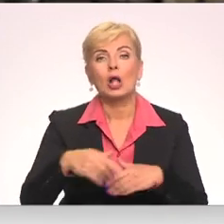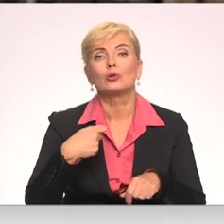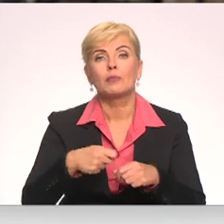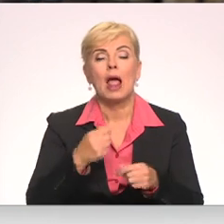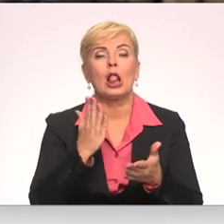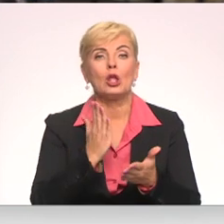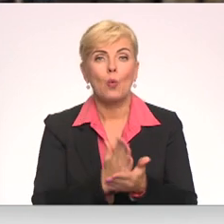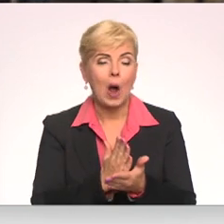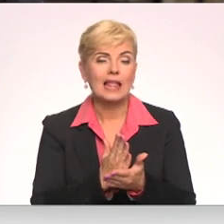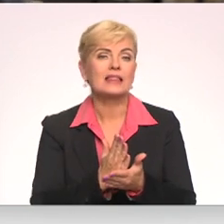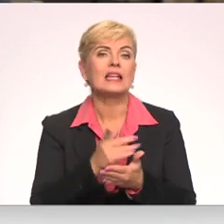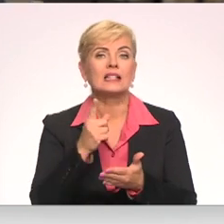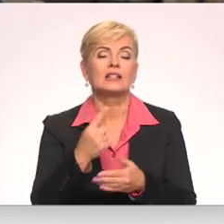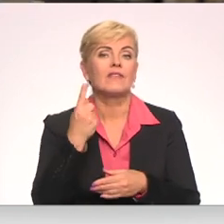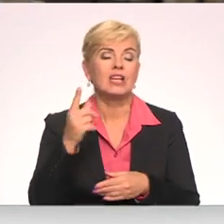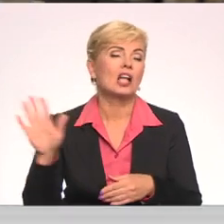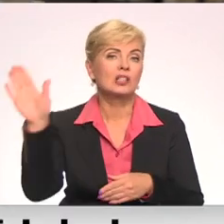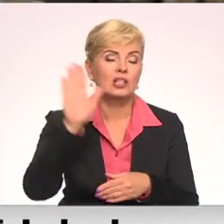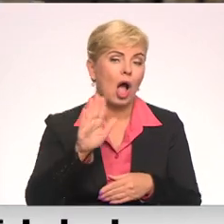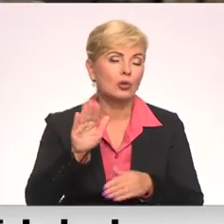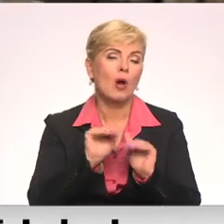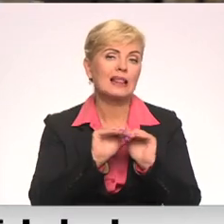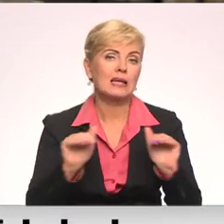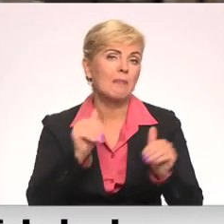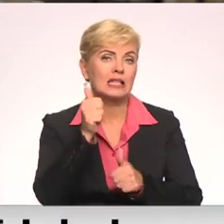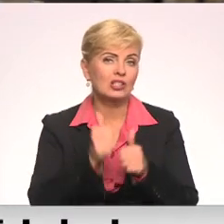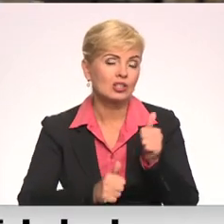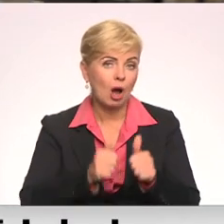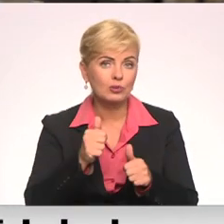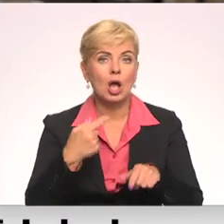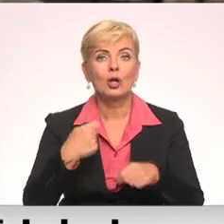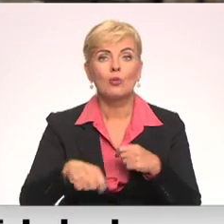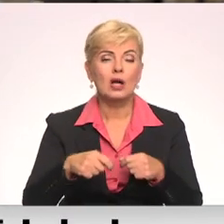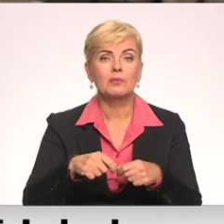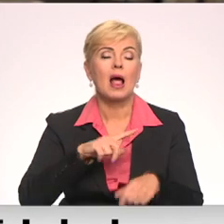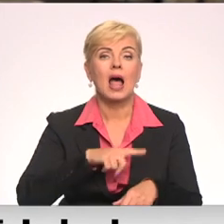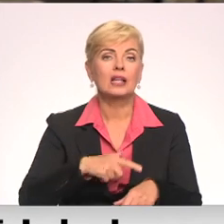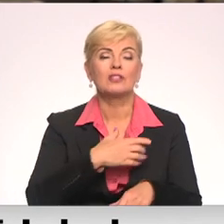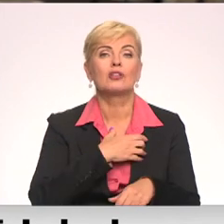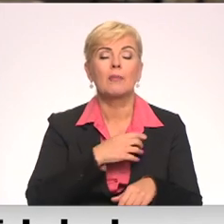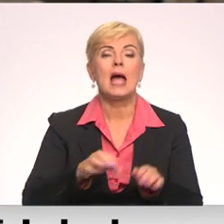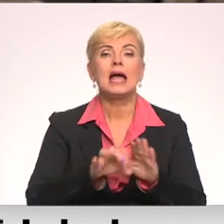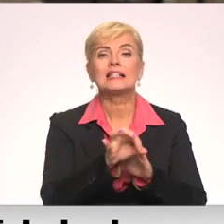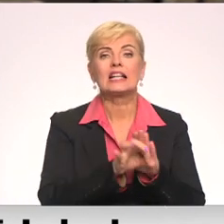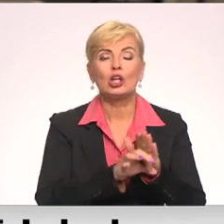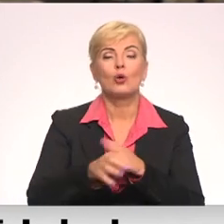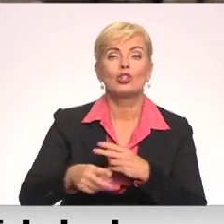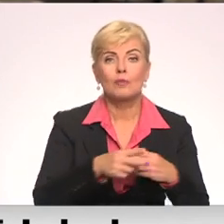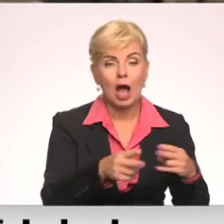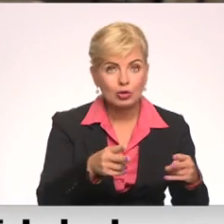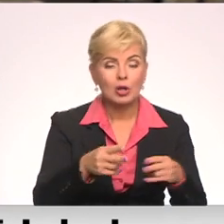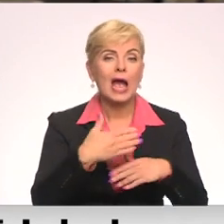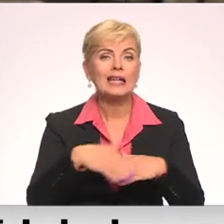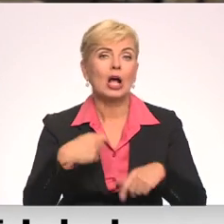būs viens nacionāla līmeņa sacensības, kur laikā mēs noskrēdēsim Latvijas čempionu skridzīstošanā, un otrs ir tas, kad uz Geto Games